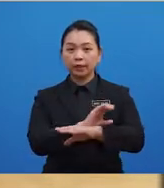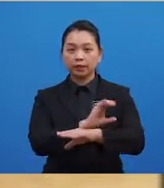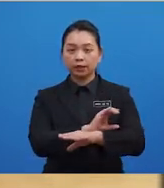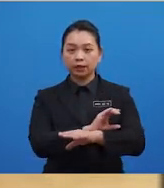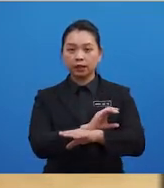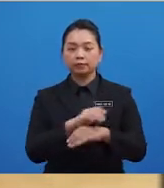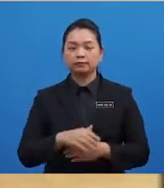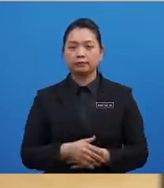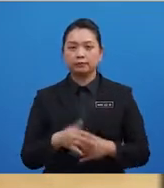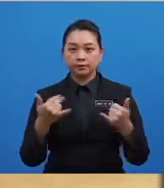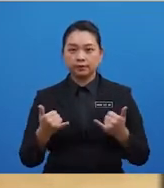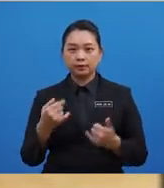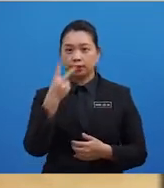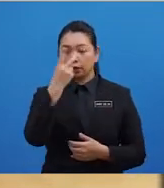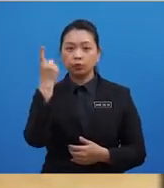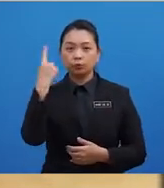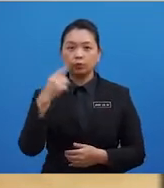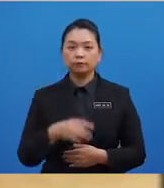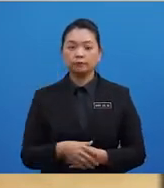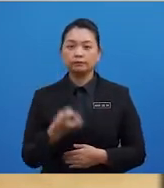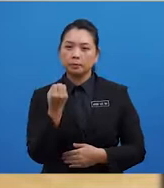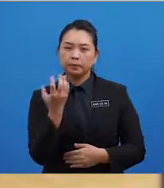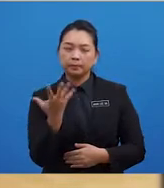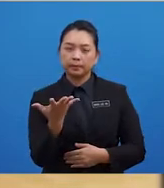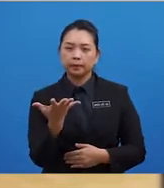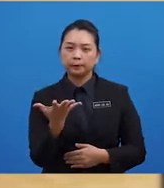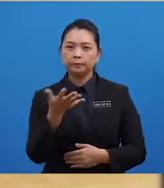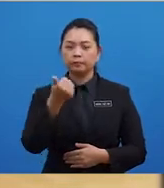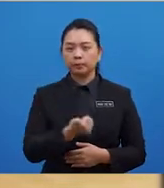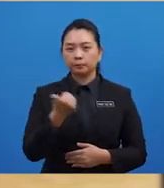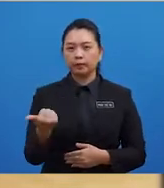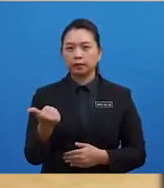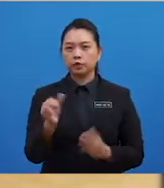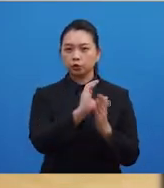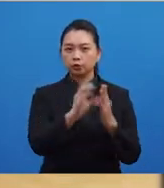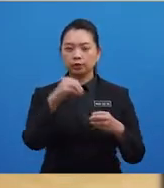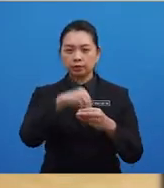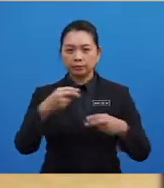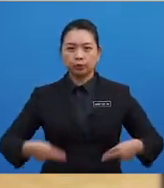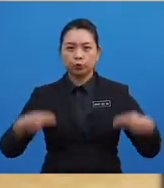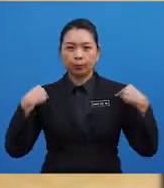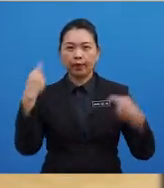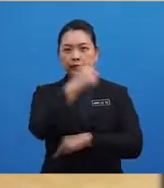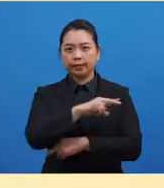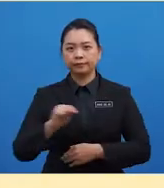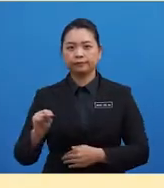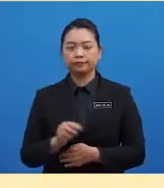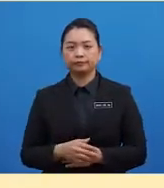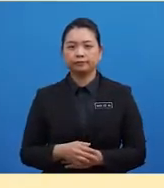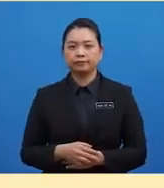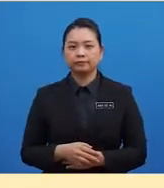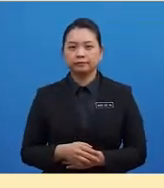menghasilkan corak, mari kita sama-sama melihat beberapa aplikasi corak dalam kehidupan seharian.